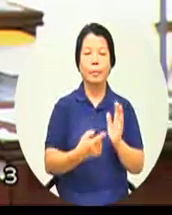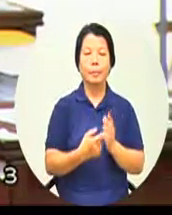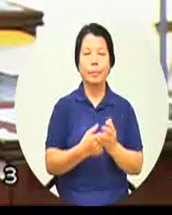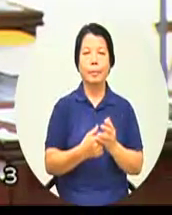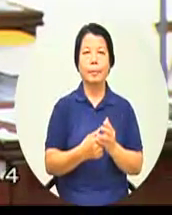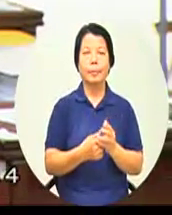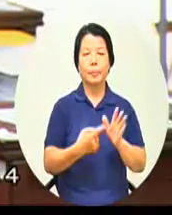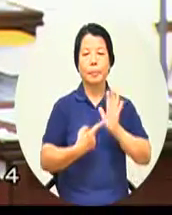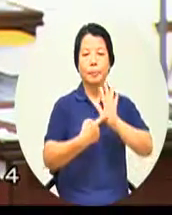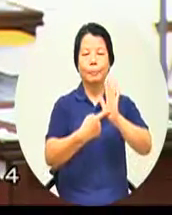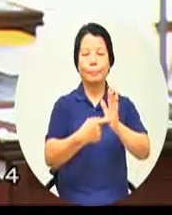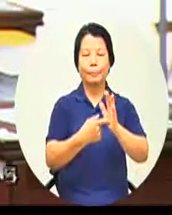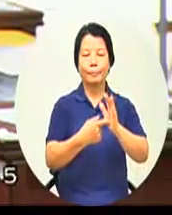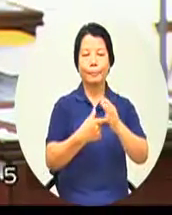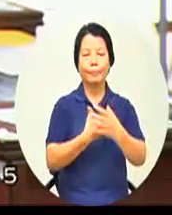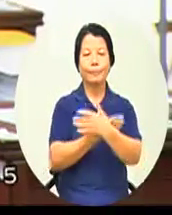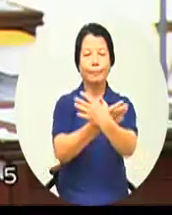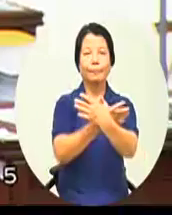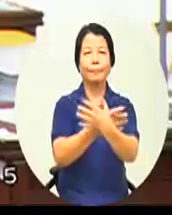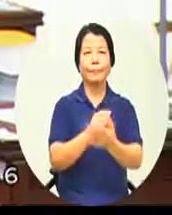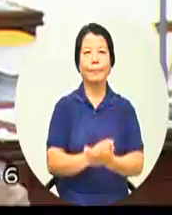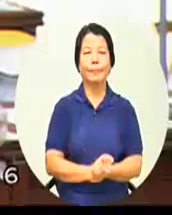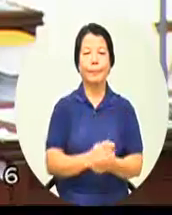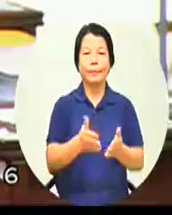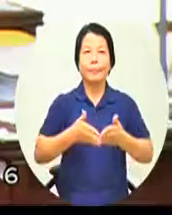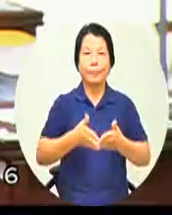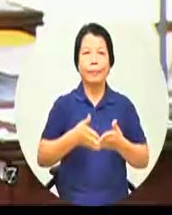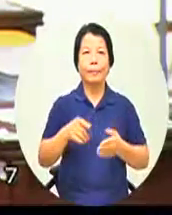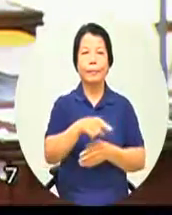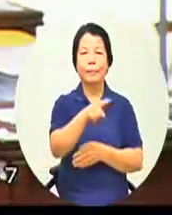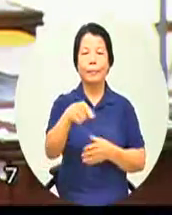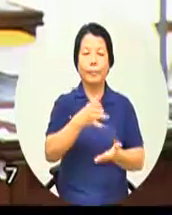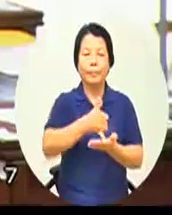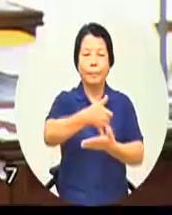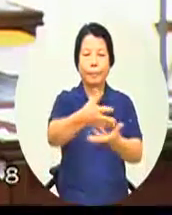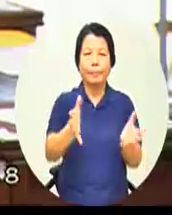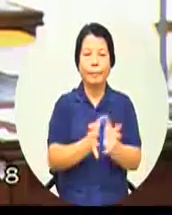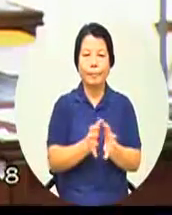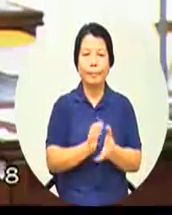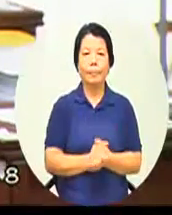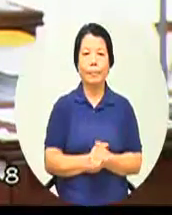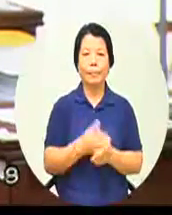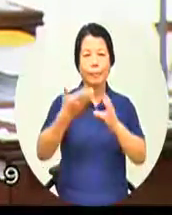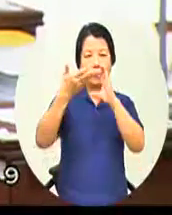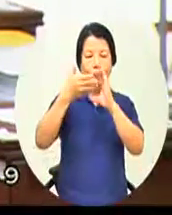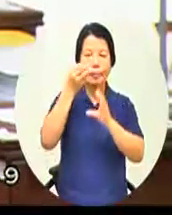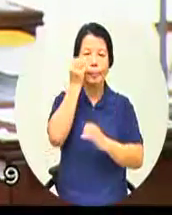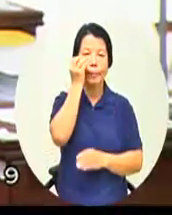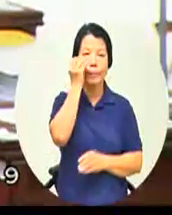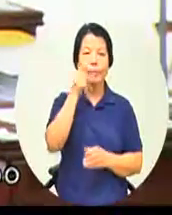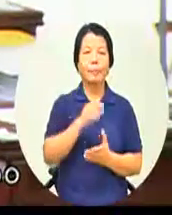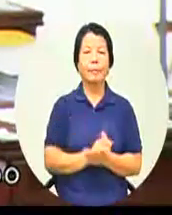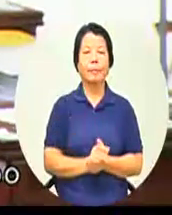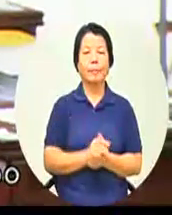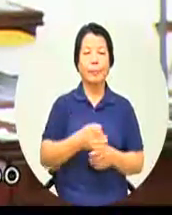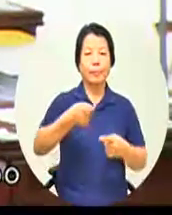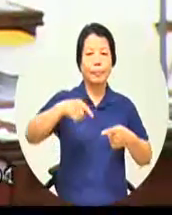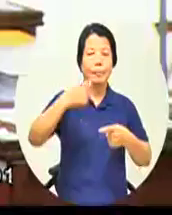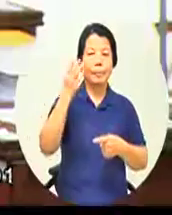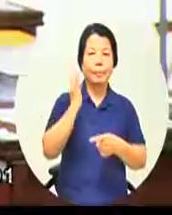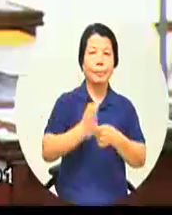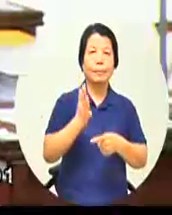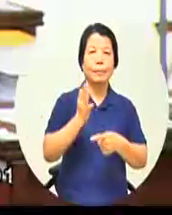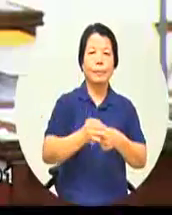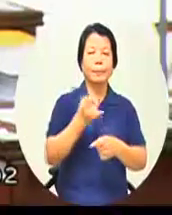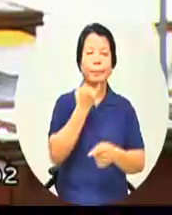表扬了后嘞，吼，伊个来要求着因，把这个弱势的、这个弱势的、这个档次哦，用优惠嘞，把这个火速